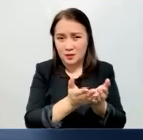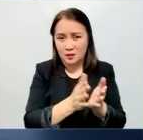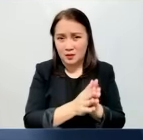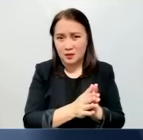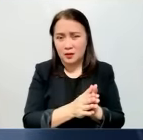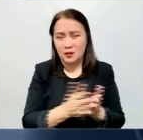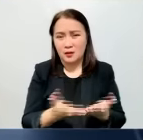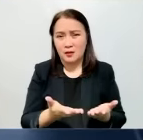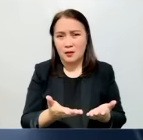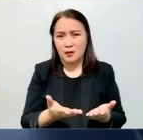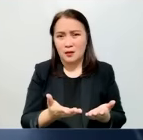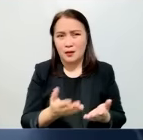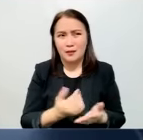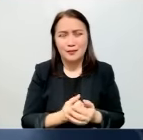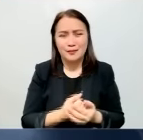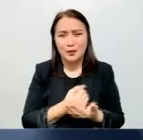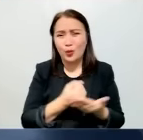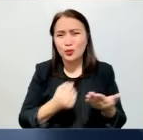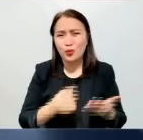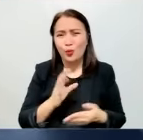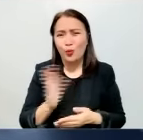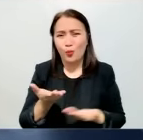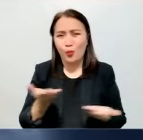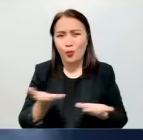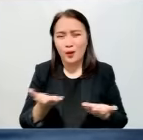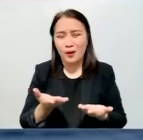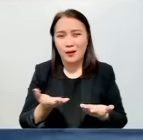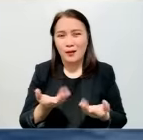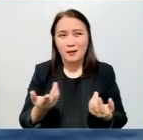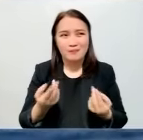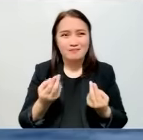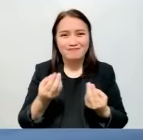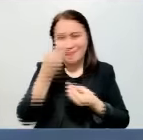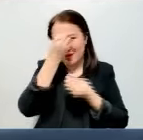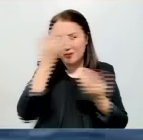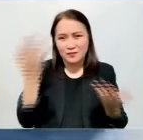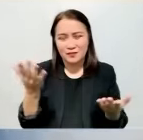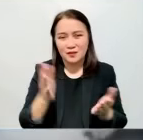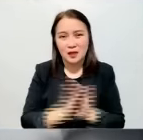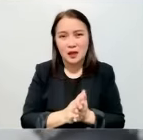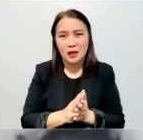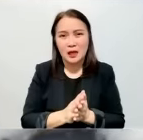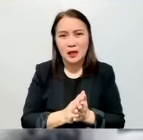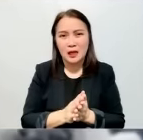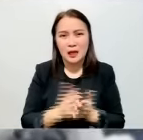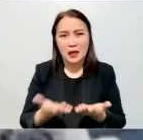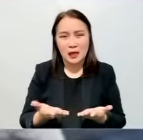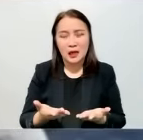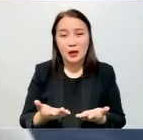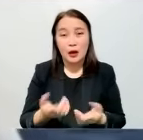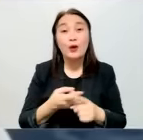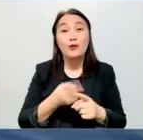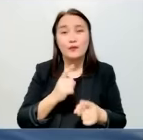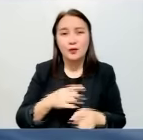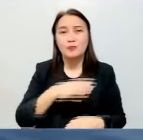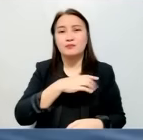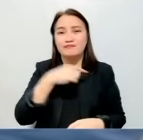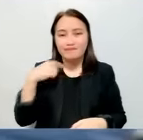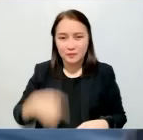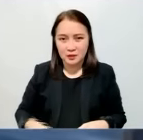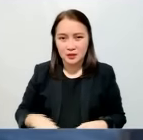naman vlogger or social media influencer. No? Ang source nito ay mismo ang Chinese Coast Guard. Let's not take